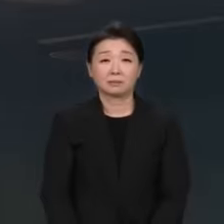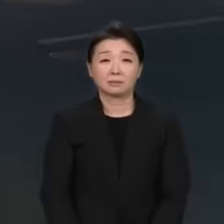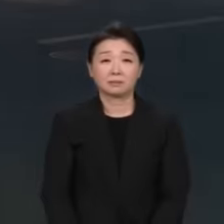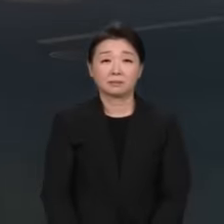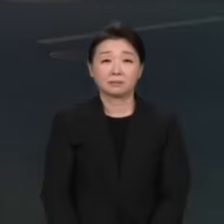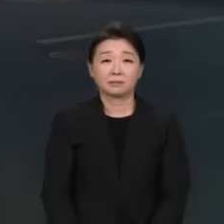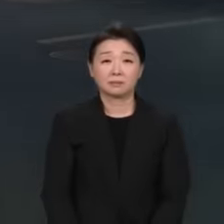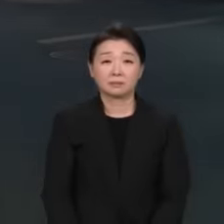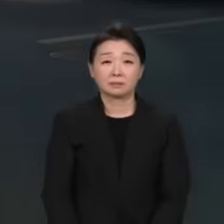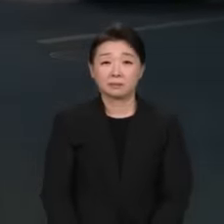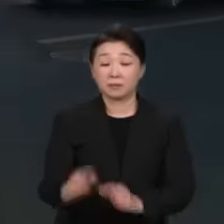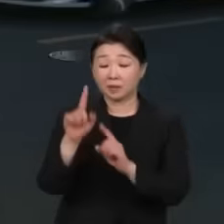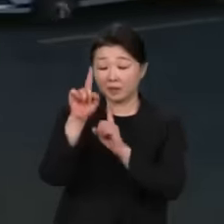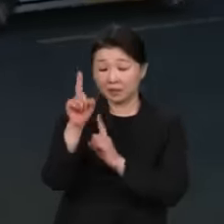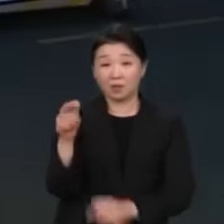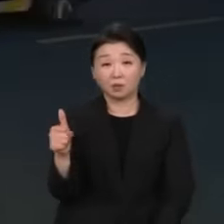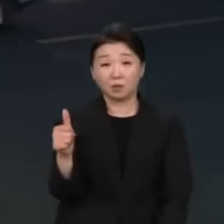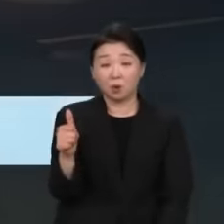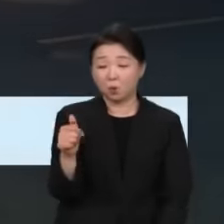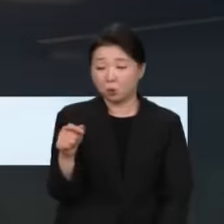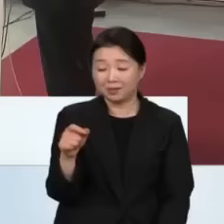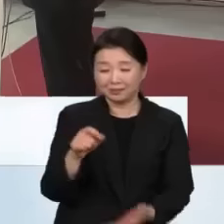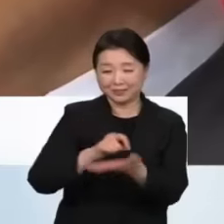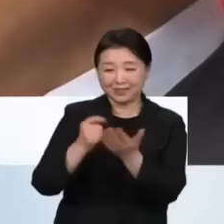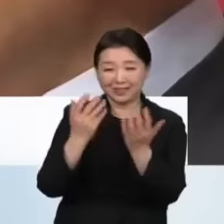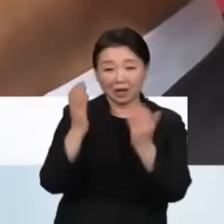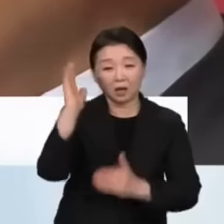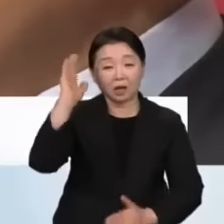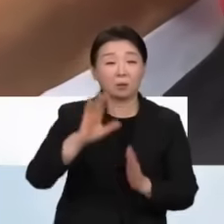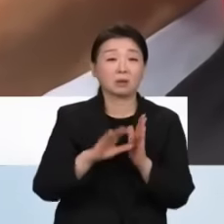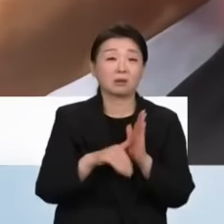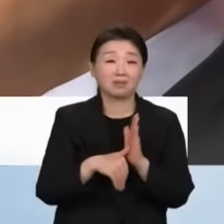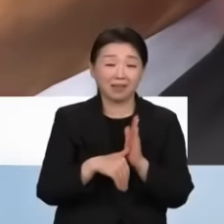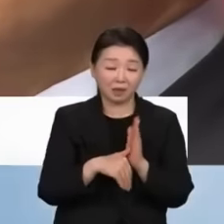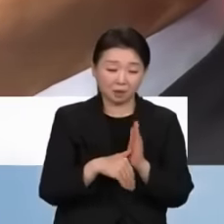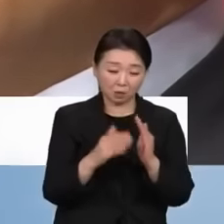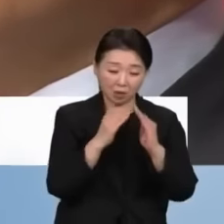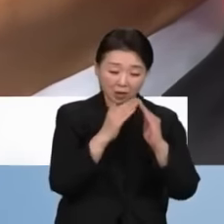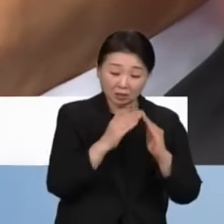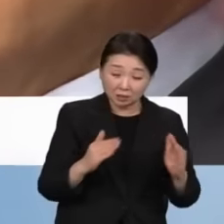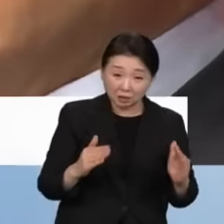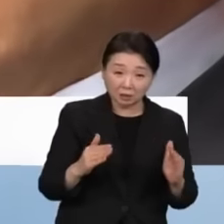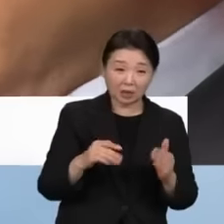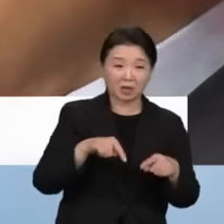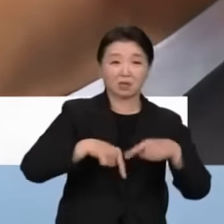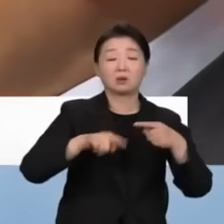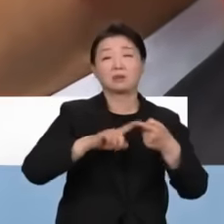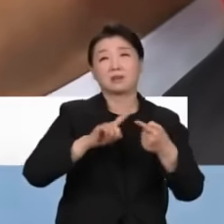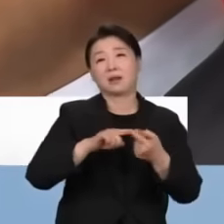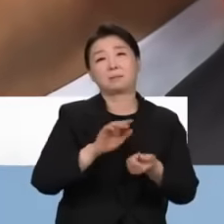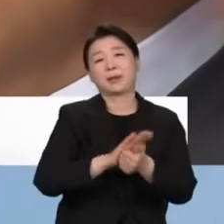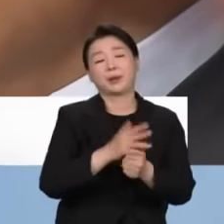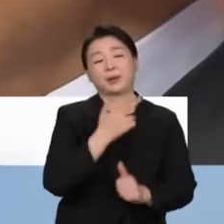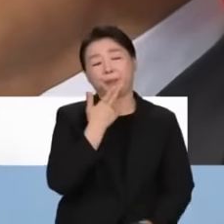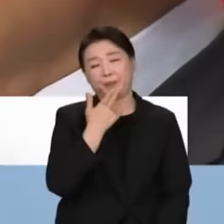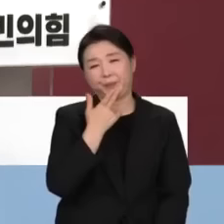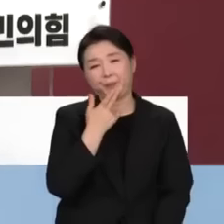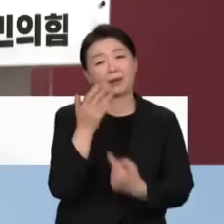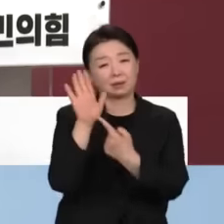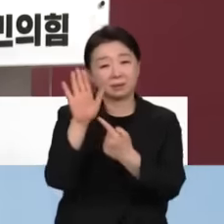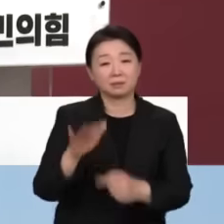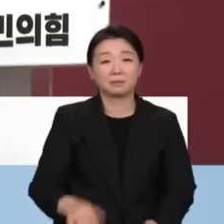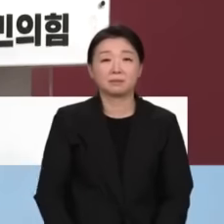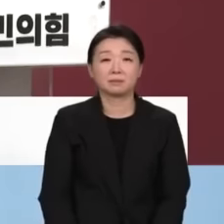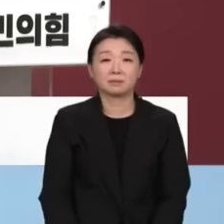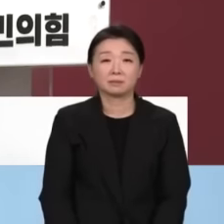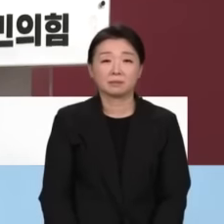네, 그렇습니다. 이철규 의원은 오늘 기자회견에서 일단 당직자와 호남 정치인에 대한 배려가 없었다는 점을 앞세웠습니다.